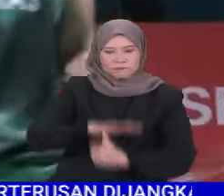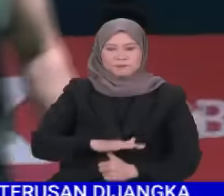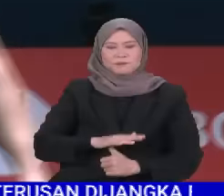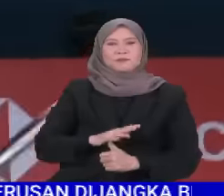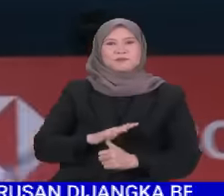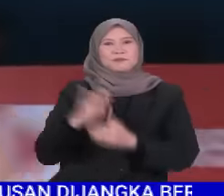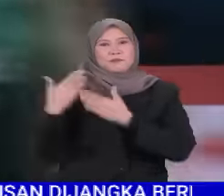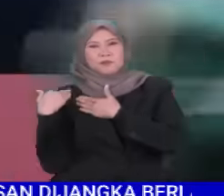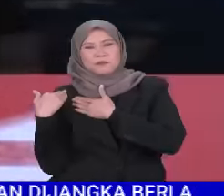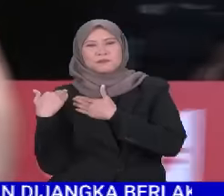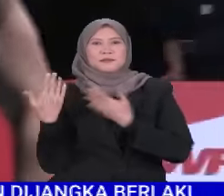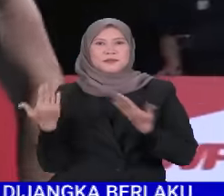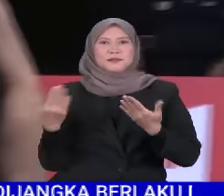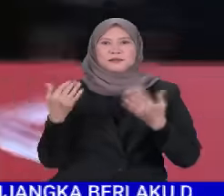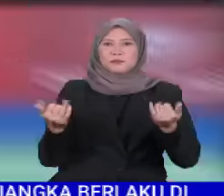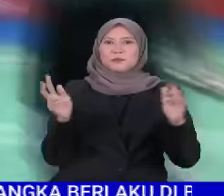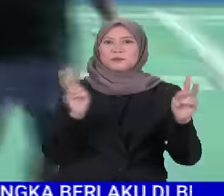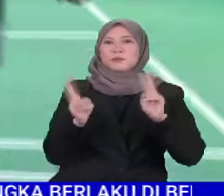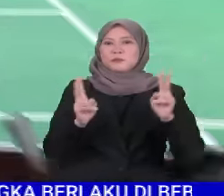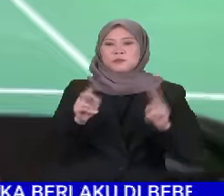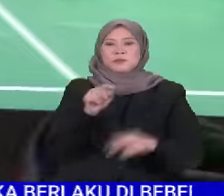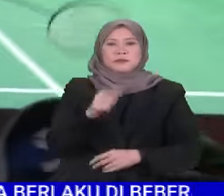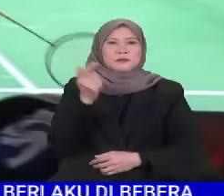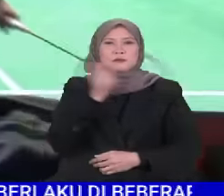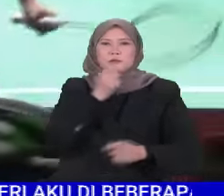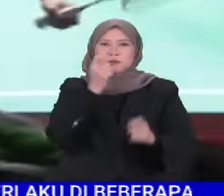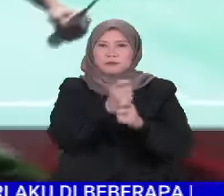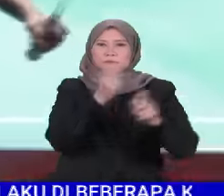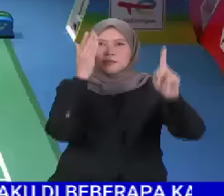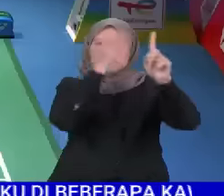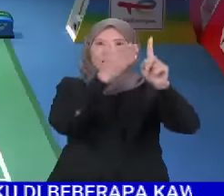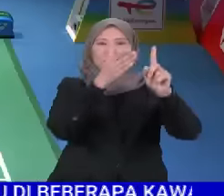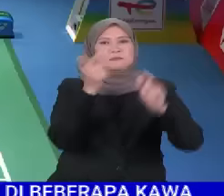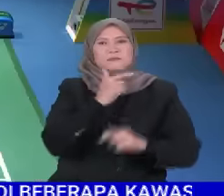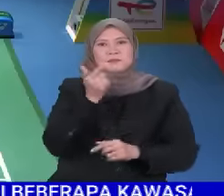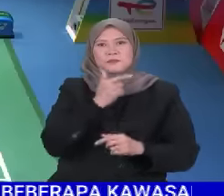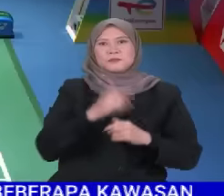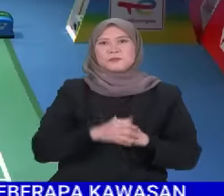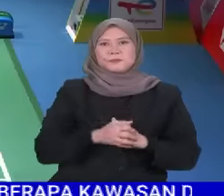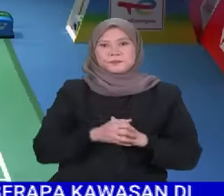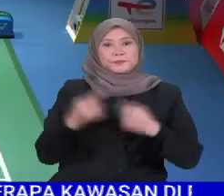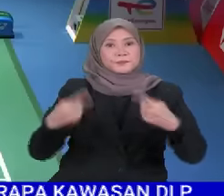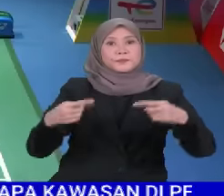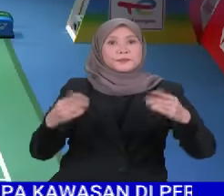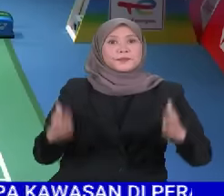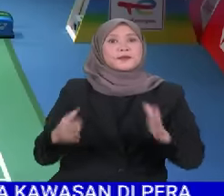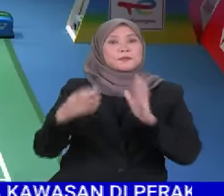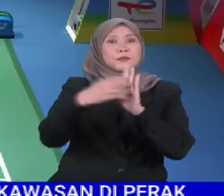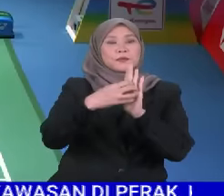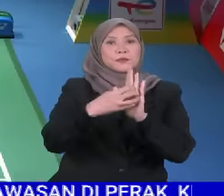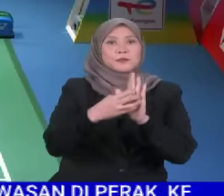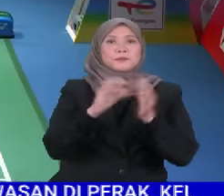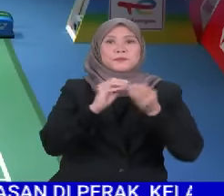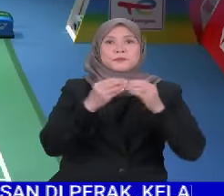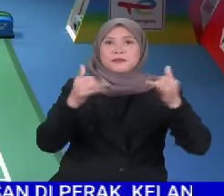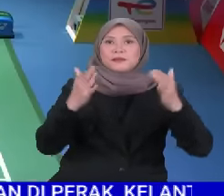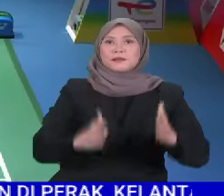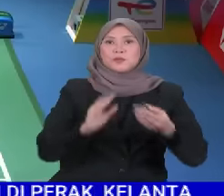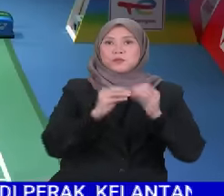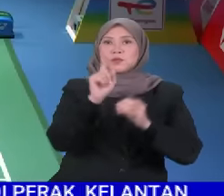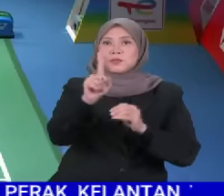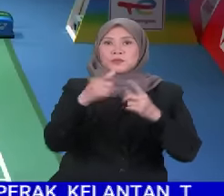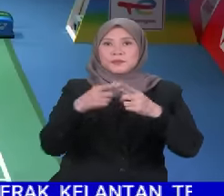ke atas sebahu mereka Maka beregu utama negara itu enggan meletakkan sembarang sasaran antara Lawan Mereka dibengkok nanti ialah pasangan nomor satu